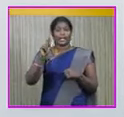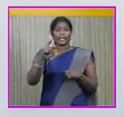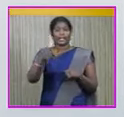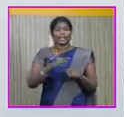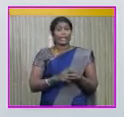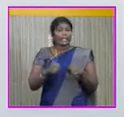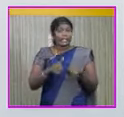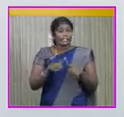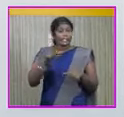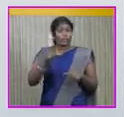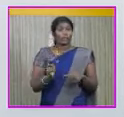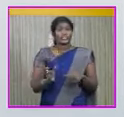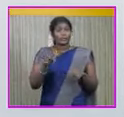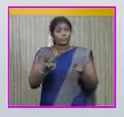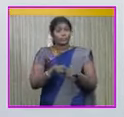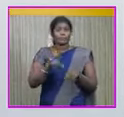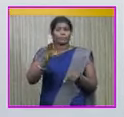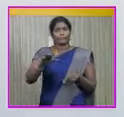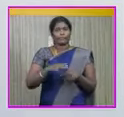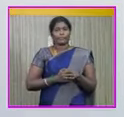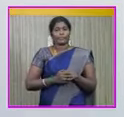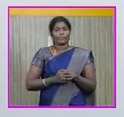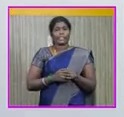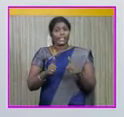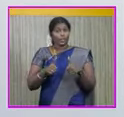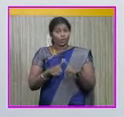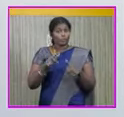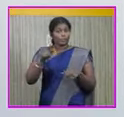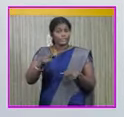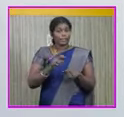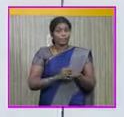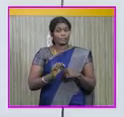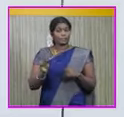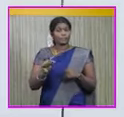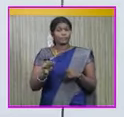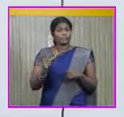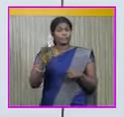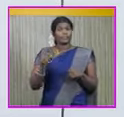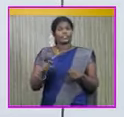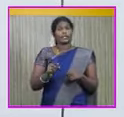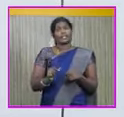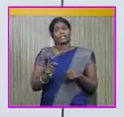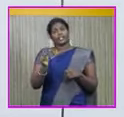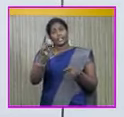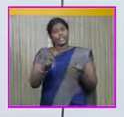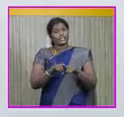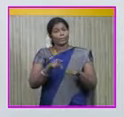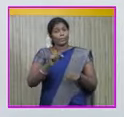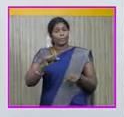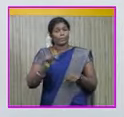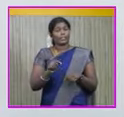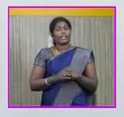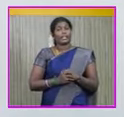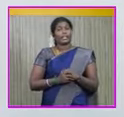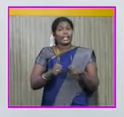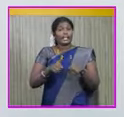ஏவும் யூவும் சமம் இல்லையா? கோணம் ஏ சமம் கோணம் யூ ஈக்குவல் டு ஏ